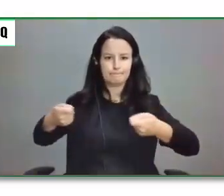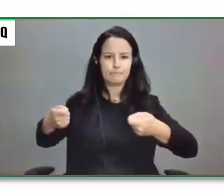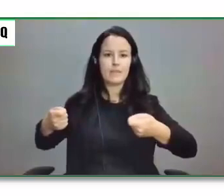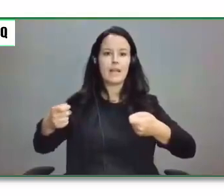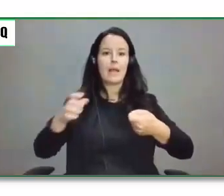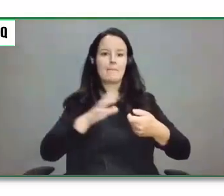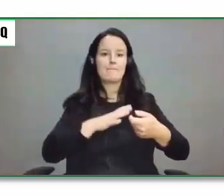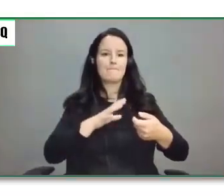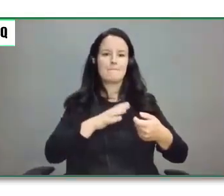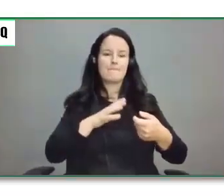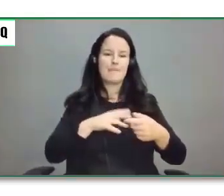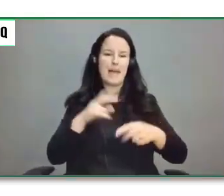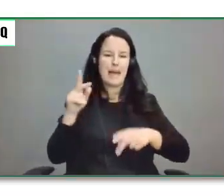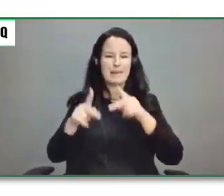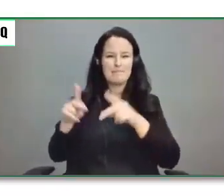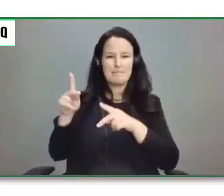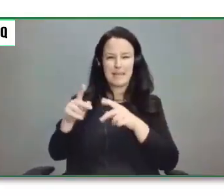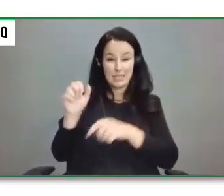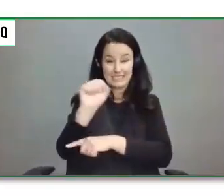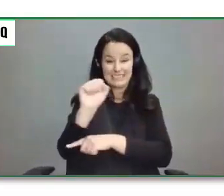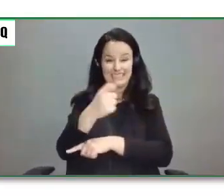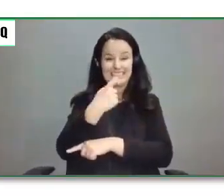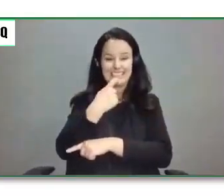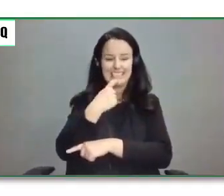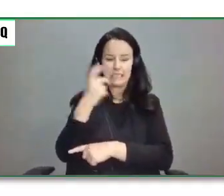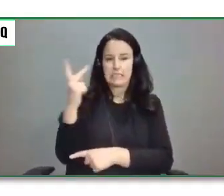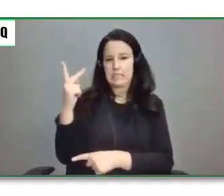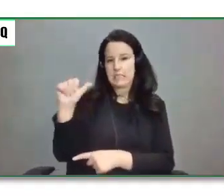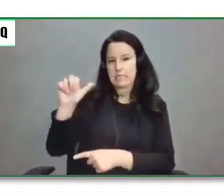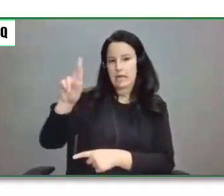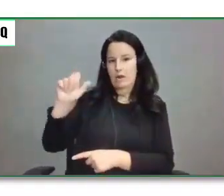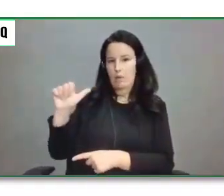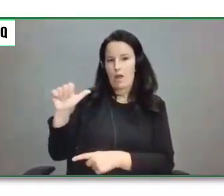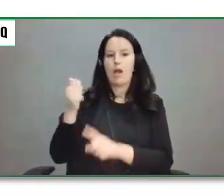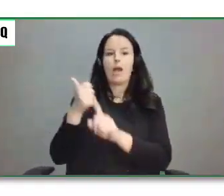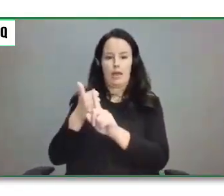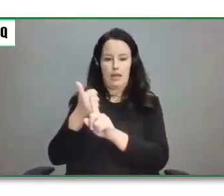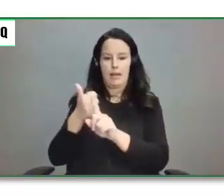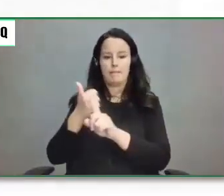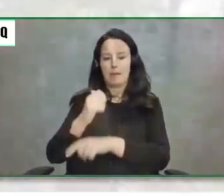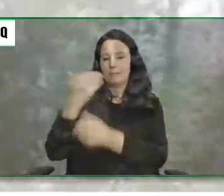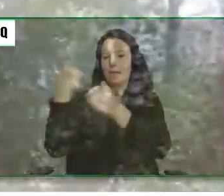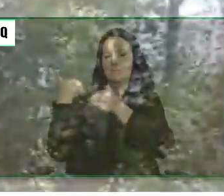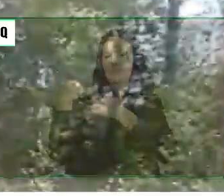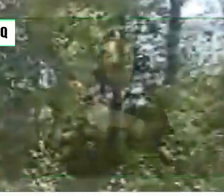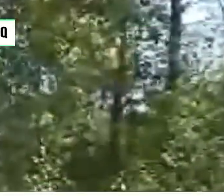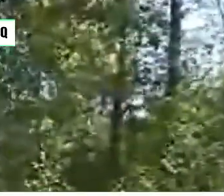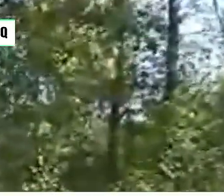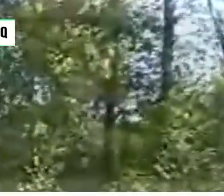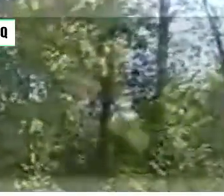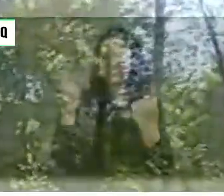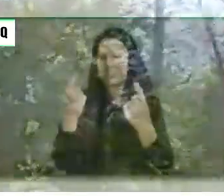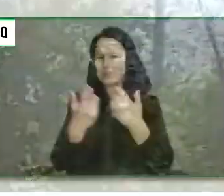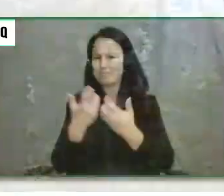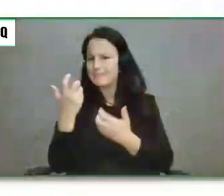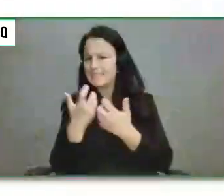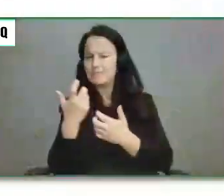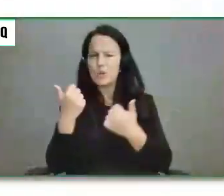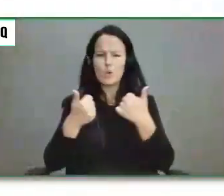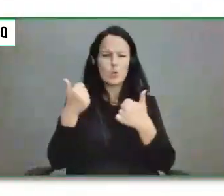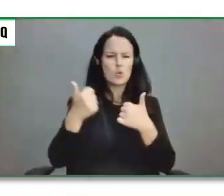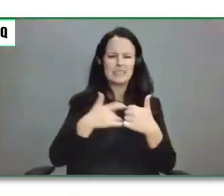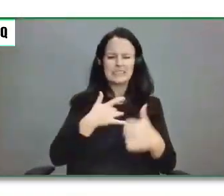c'est Cara. C'est elle qui est responsable. Elle nous dit s'il y a quelque chose qui cloche ou si elle ne se sent pas